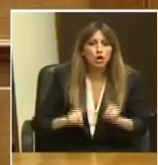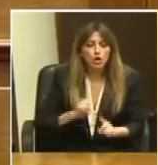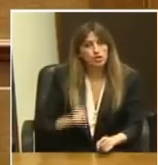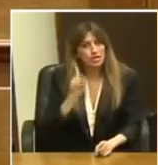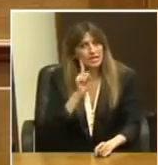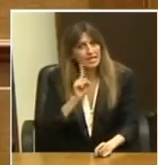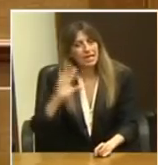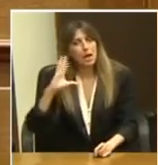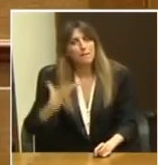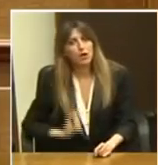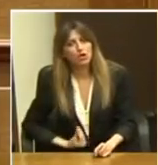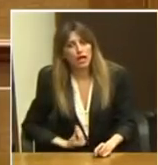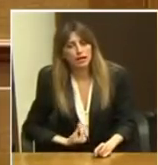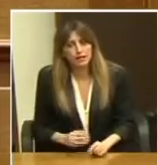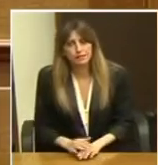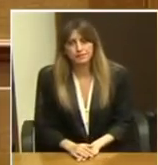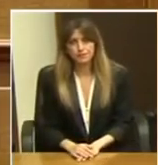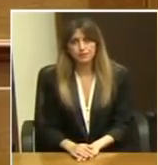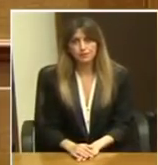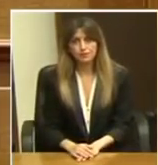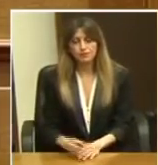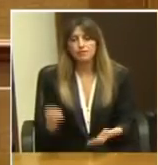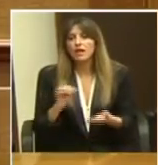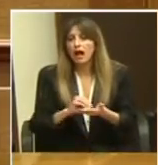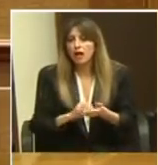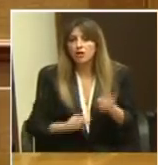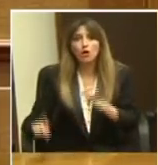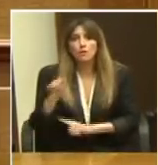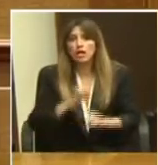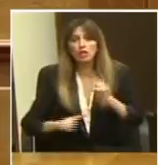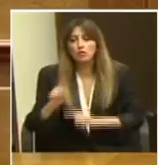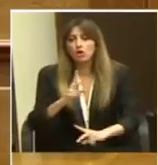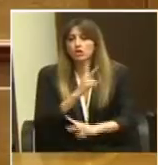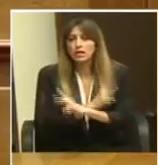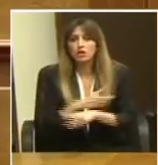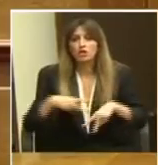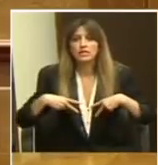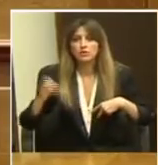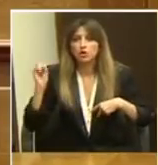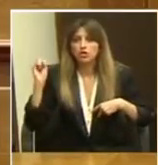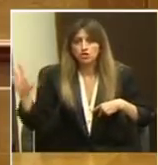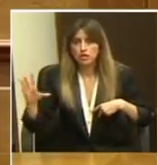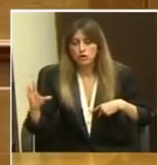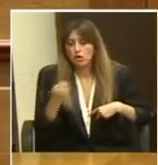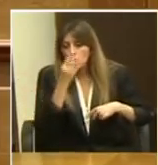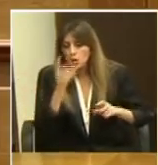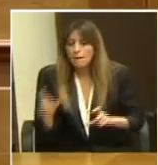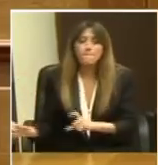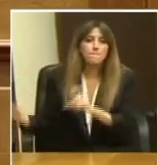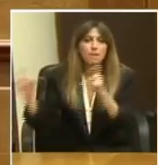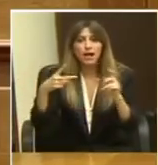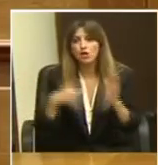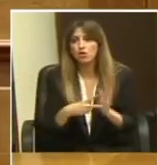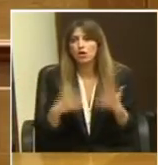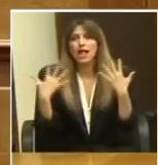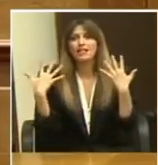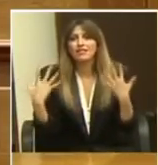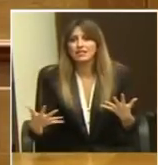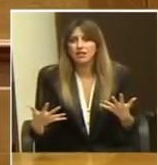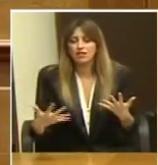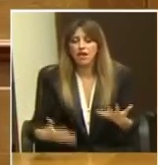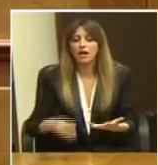Παγκογιάννη. Ποιος αναπληρωτής Υπουργός Εξωτερικών το Μάιο του 2010 δήλωσε